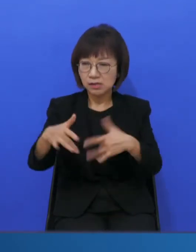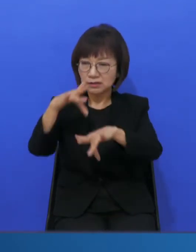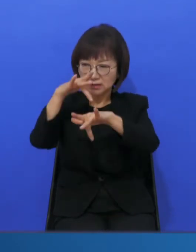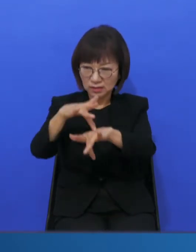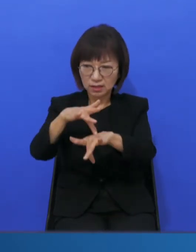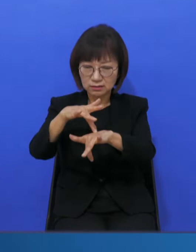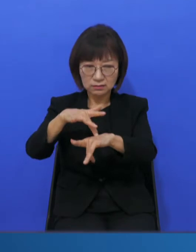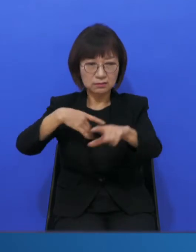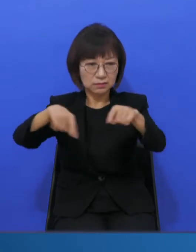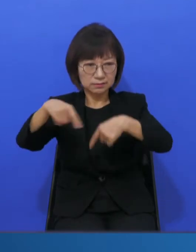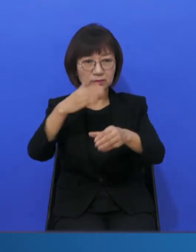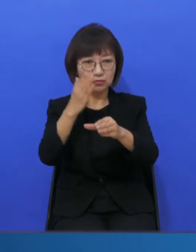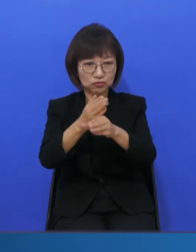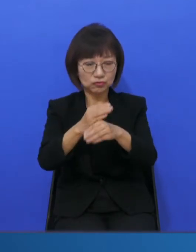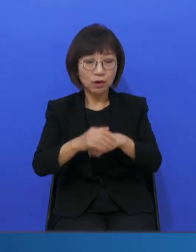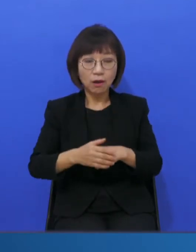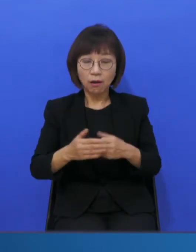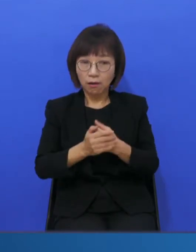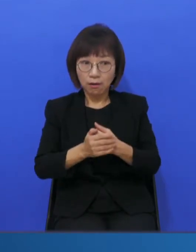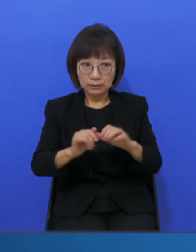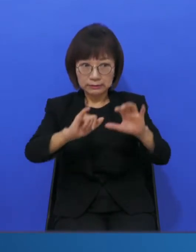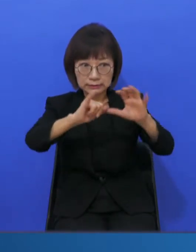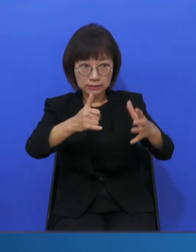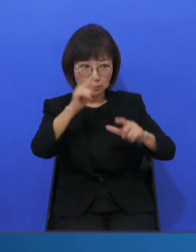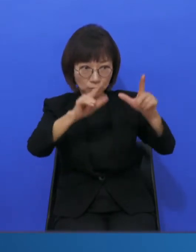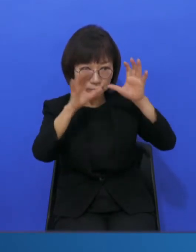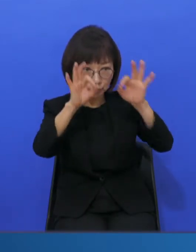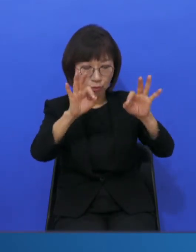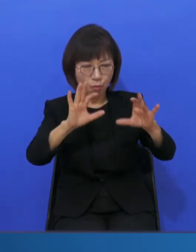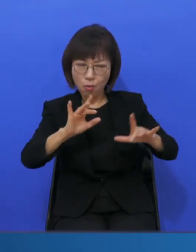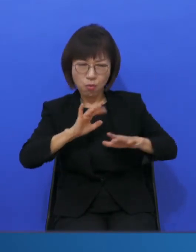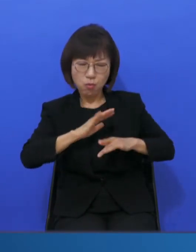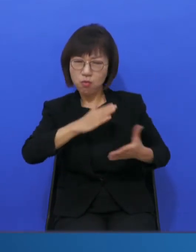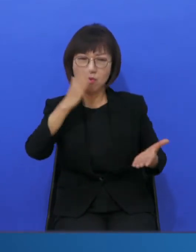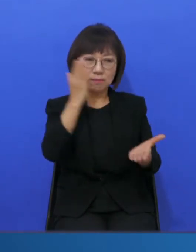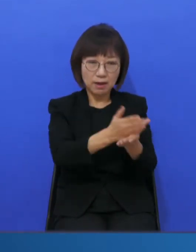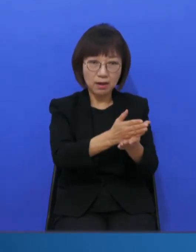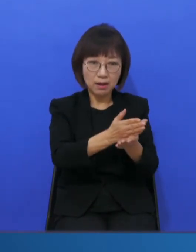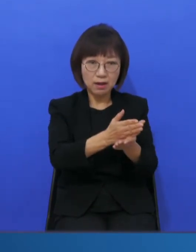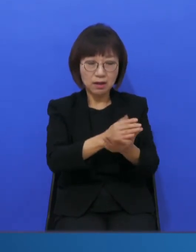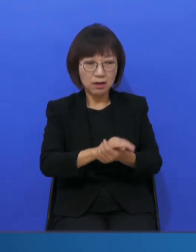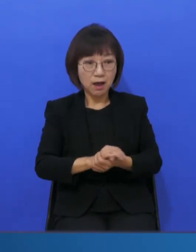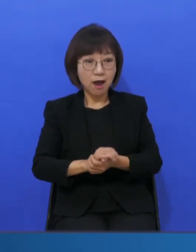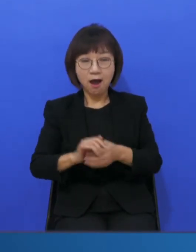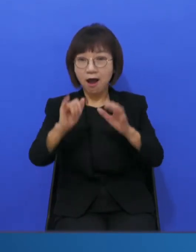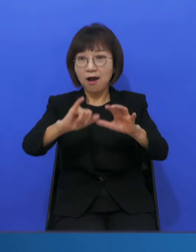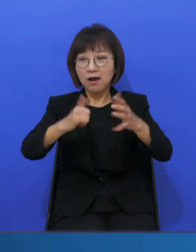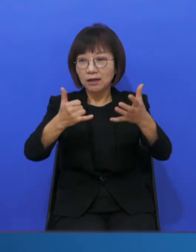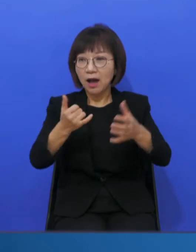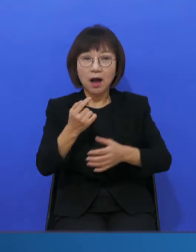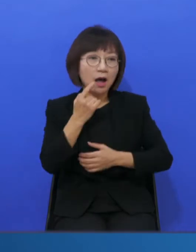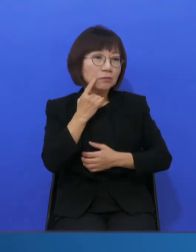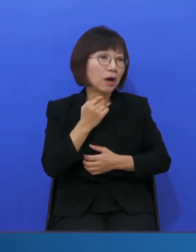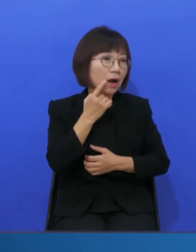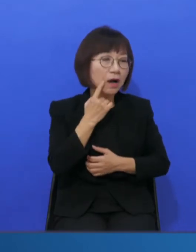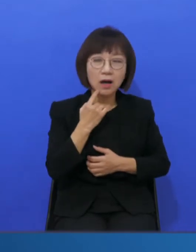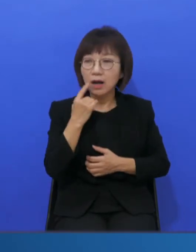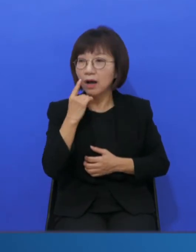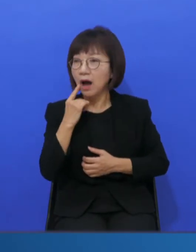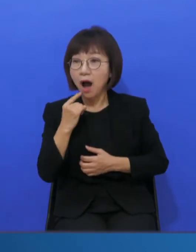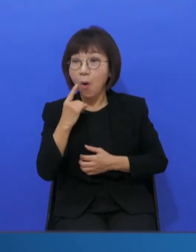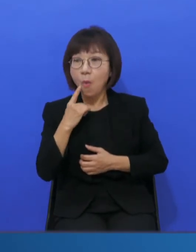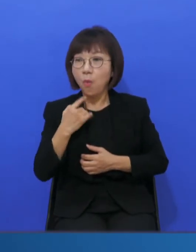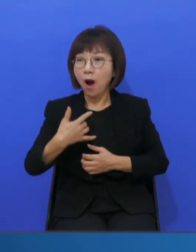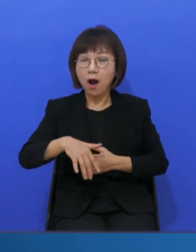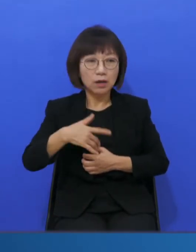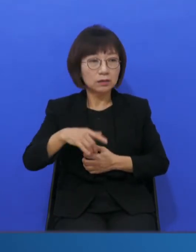가지 꼭이나 세상 두려워하지 마라. And so he's saying these three things. Do not be afraid of the world. 세상 보고 막 좋다고 부러워하지 마라. Don't look at the world and